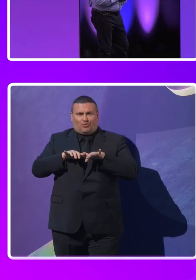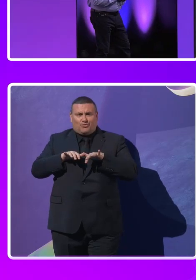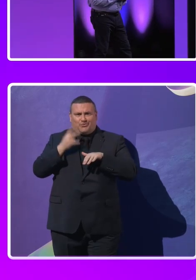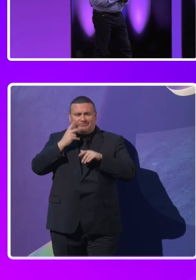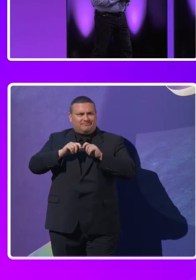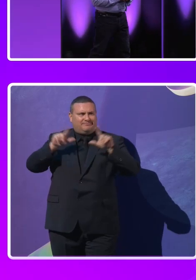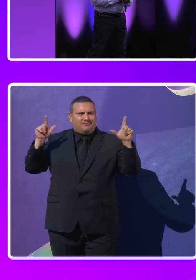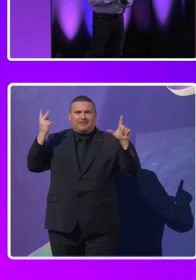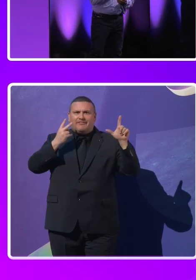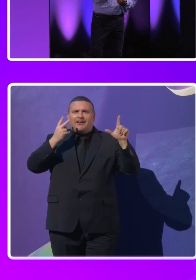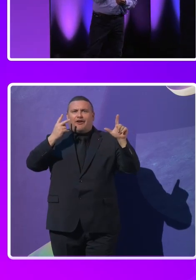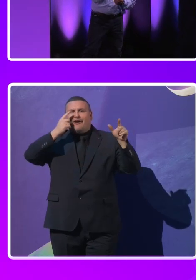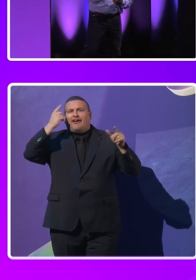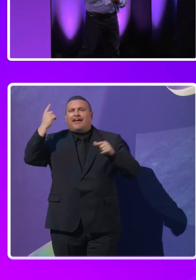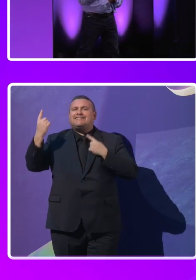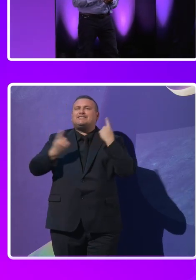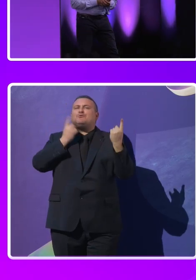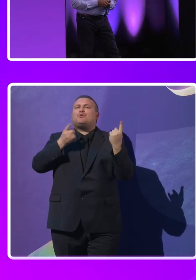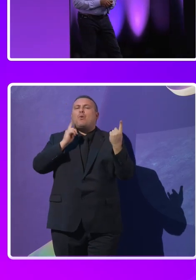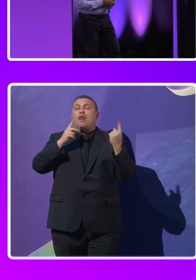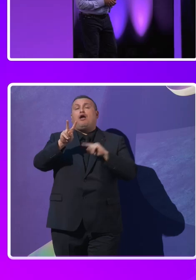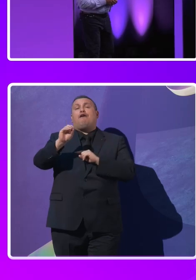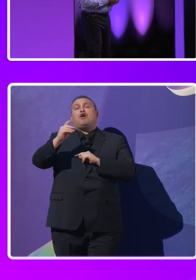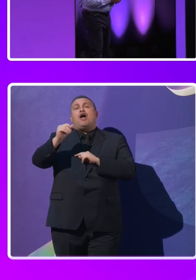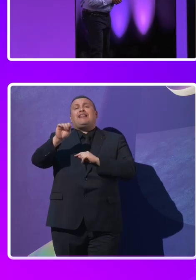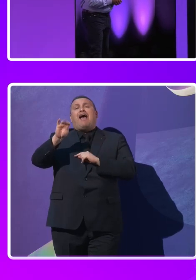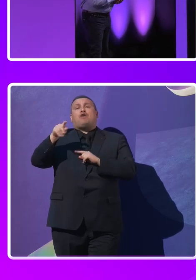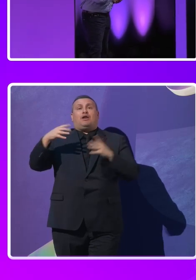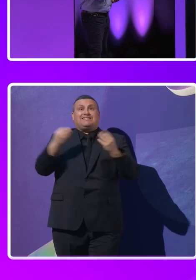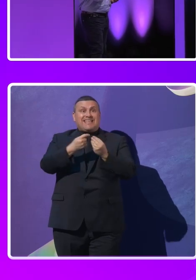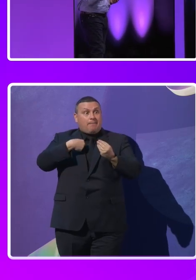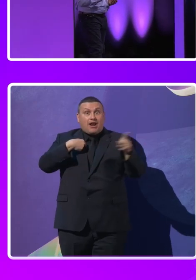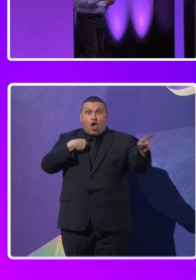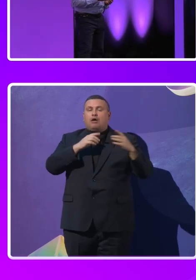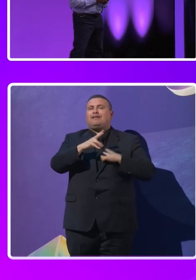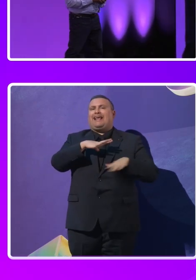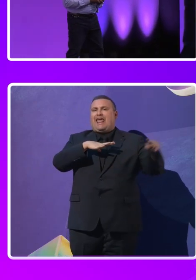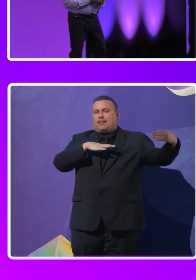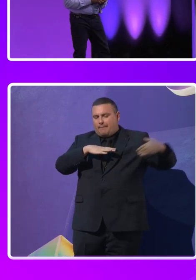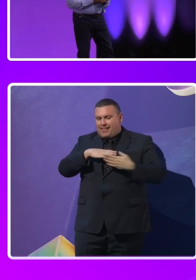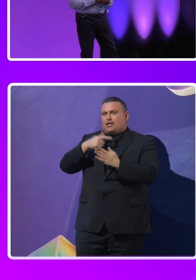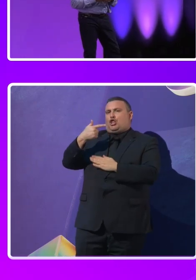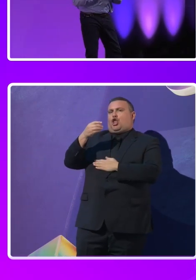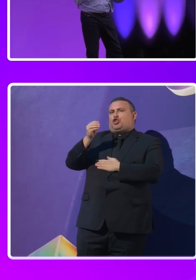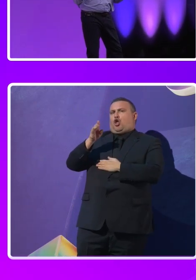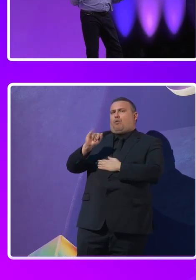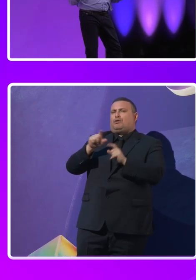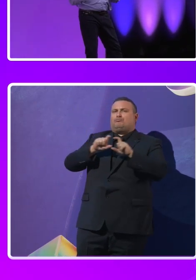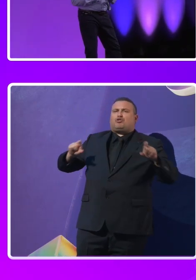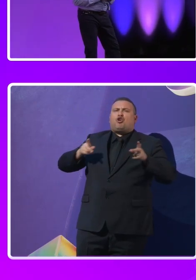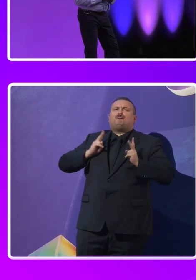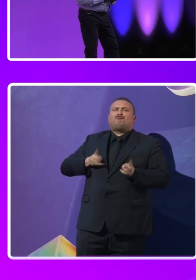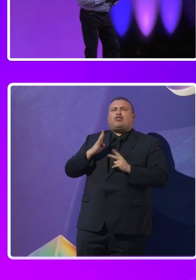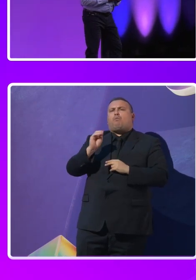vogliamo parlare è Vodafone Vodafone tanti anni fa ha cominciato con noi un percorso che è passato per Toby uno dei chatbot più grandi a